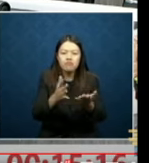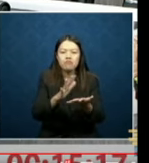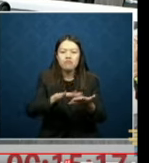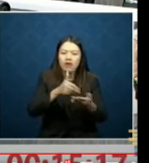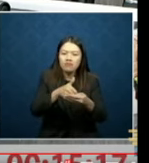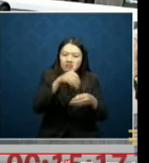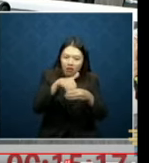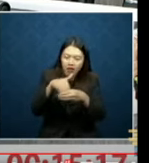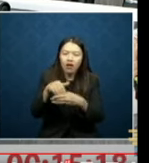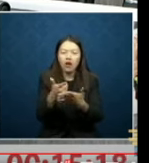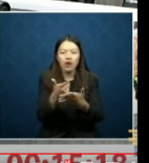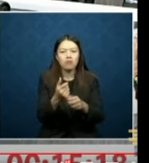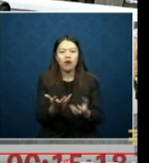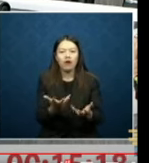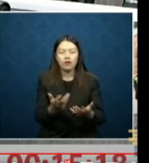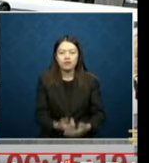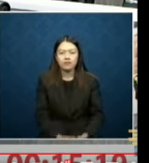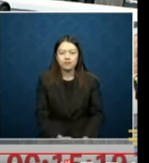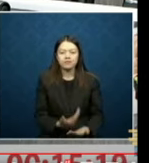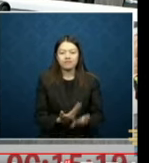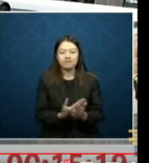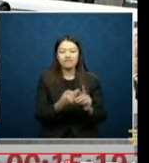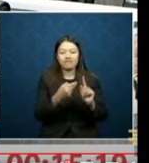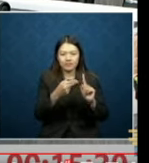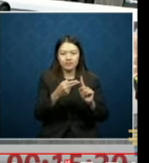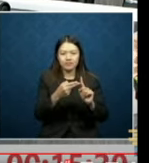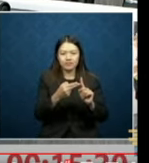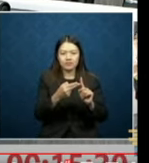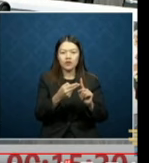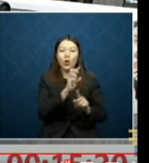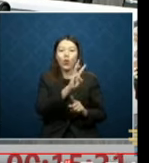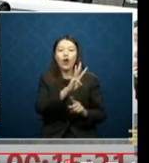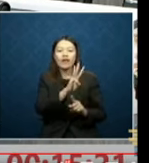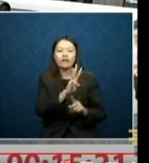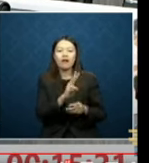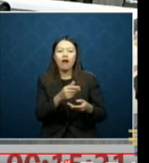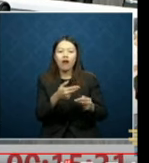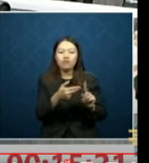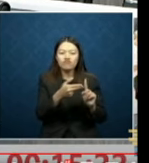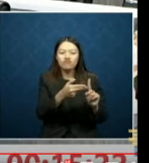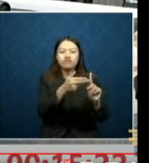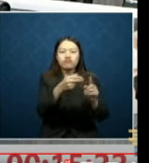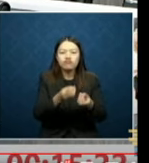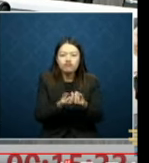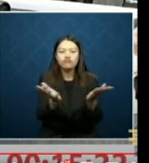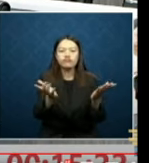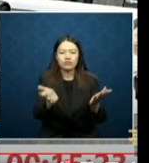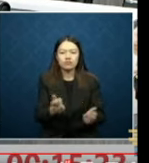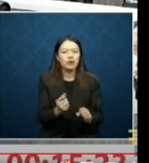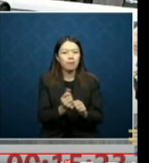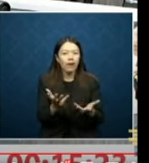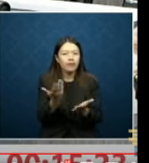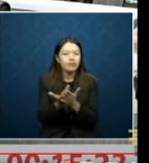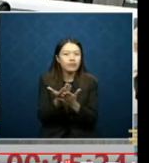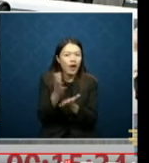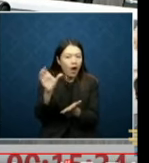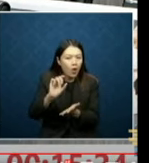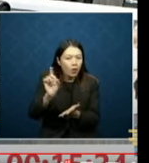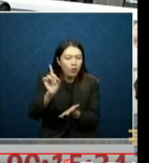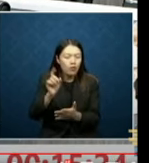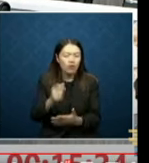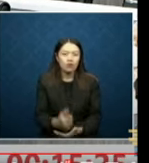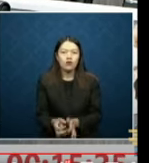ติมเงิน 10,000 บาทผ่านดิจิตอลวอลเล็ตแต่อย่างใด